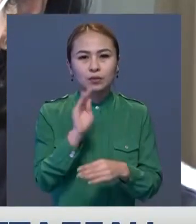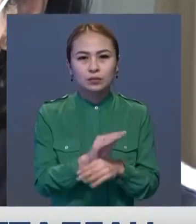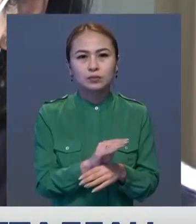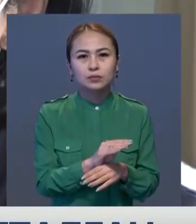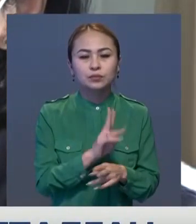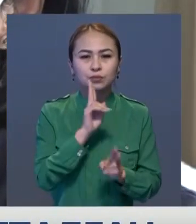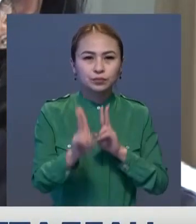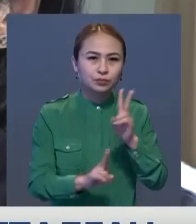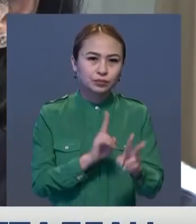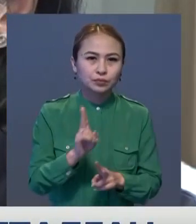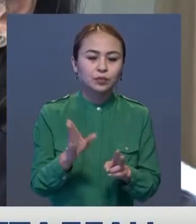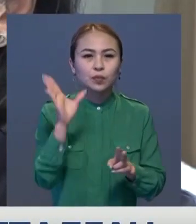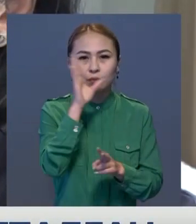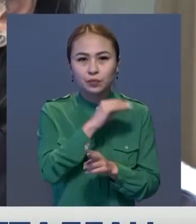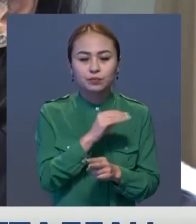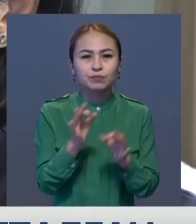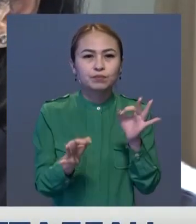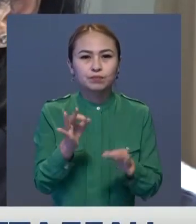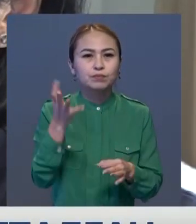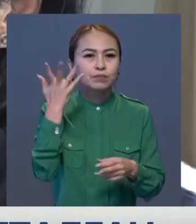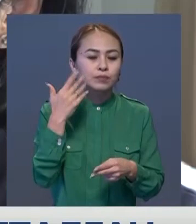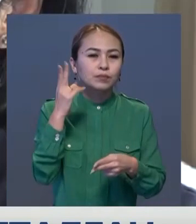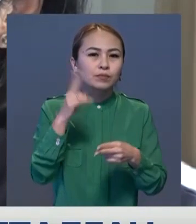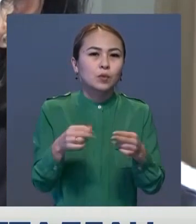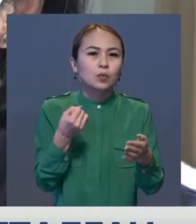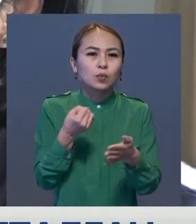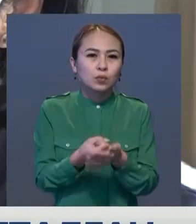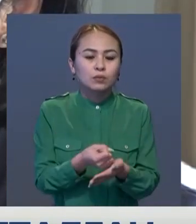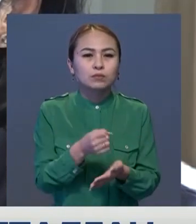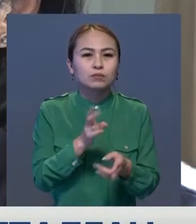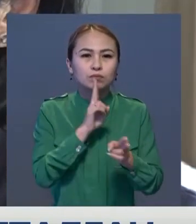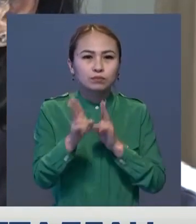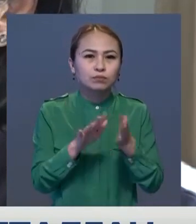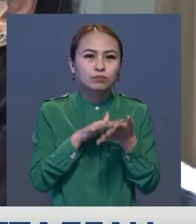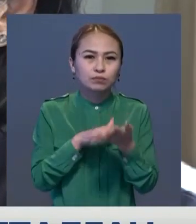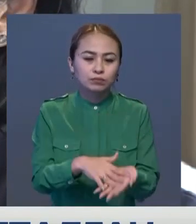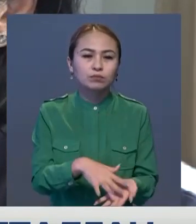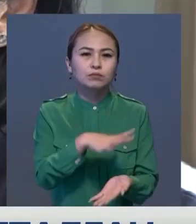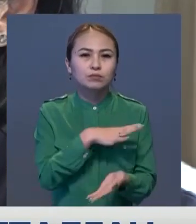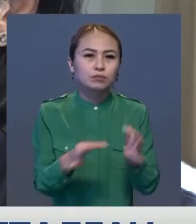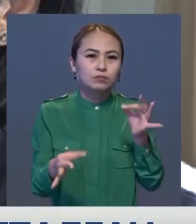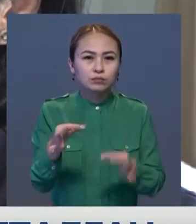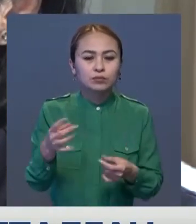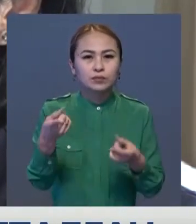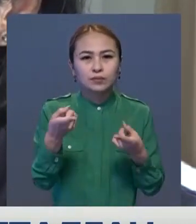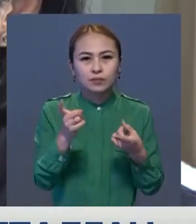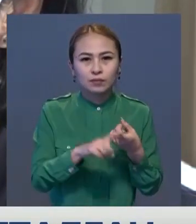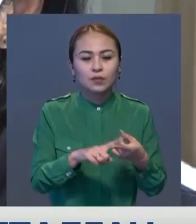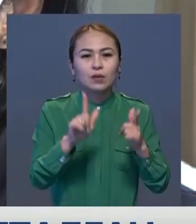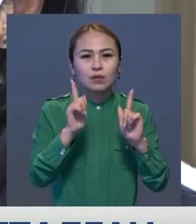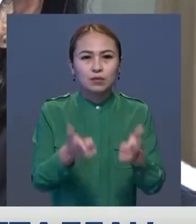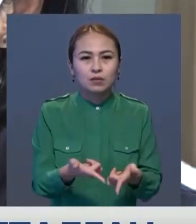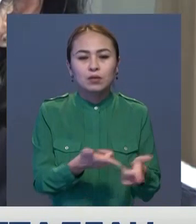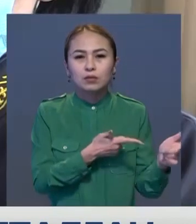жәбірленушінің жартылайы үлгеріп, сот тергеу аяқталғанға дейін талап арыздарын берді. Сол талап арыздары бойынша сот